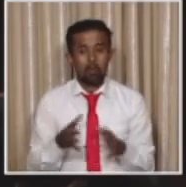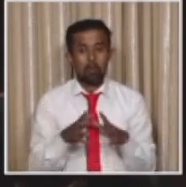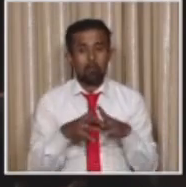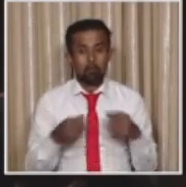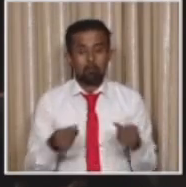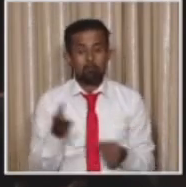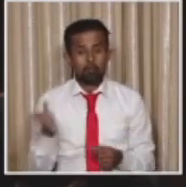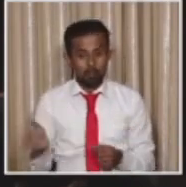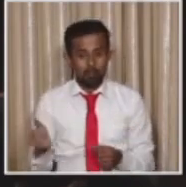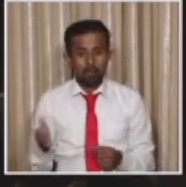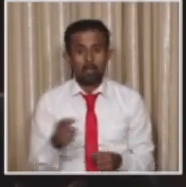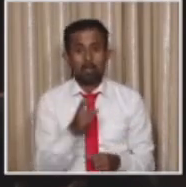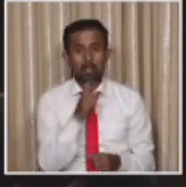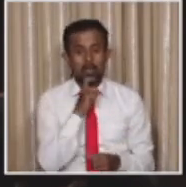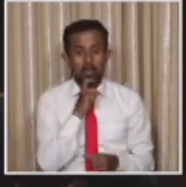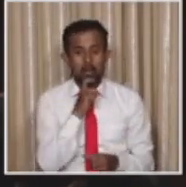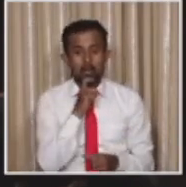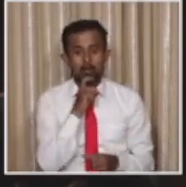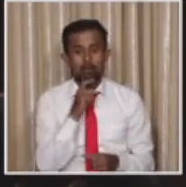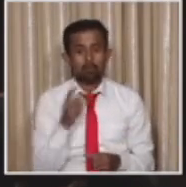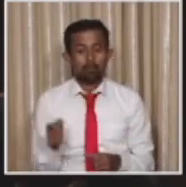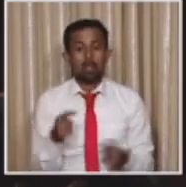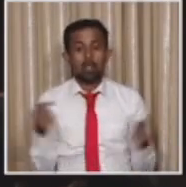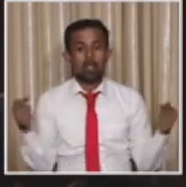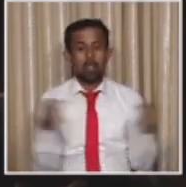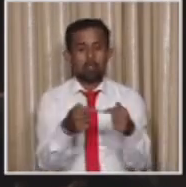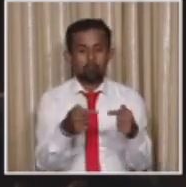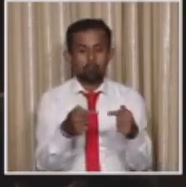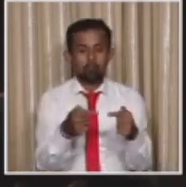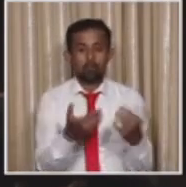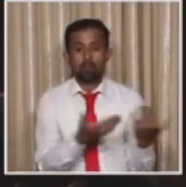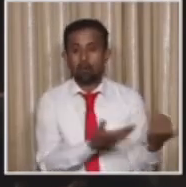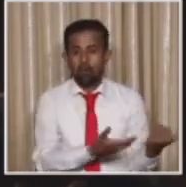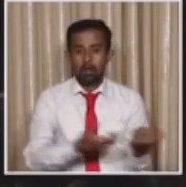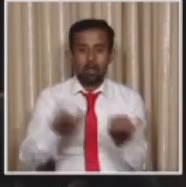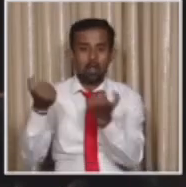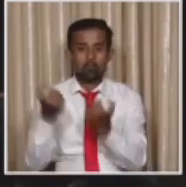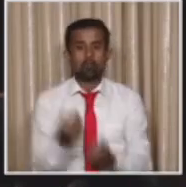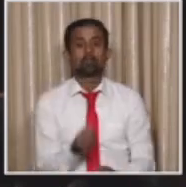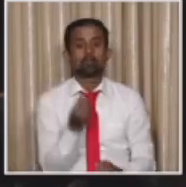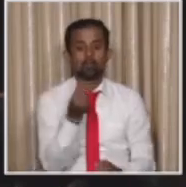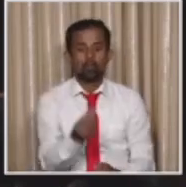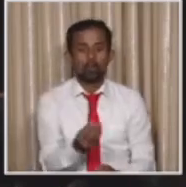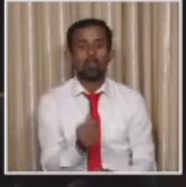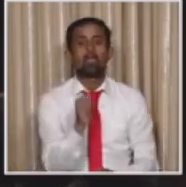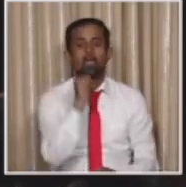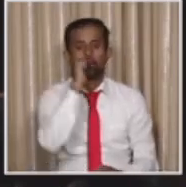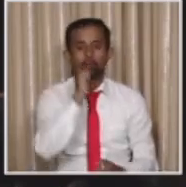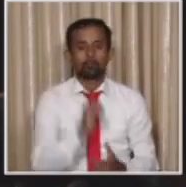නැත්තම් මේ අදාළ නඩු බාන්නේ නැත්තම් මේ නැව රැගෙන යන්න ඉඩ දුන්නේ ඇයි?